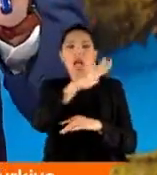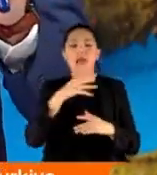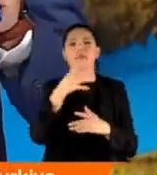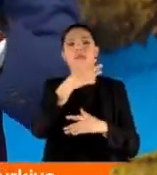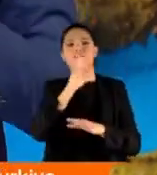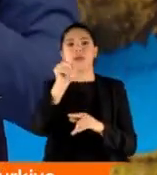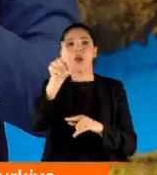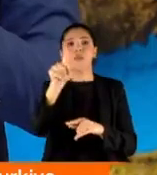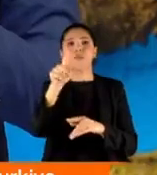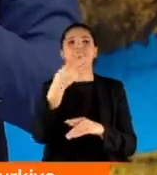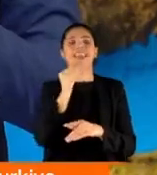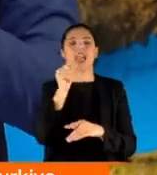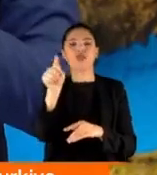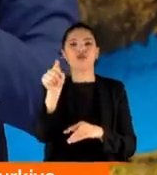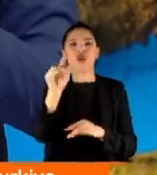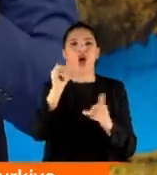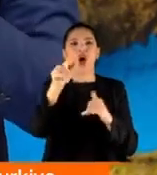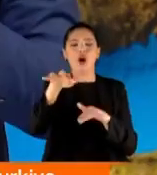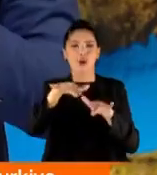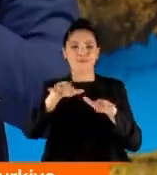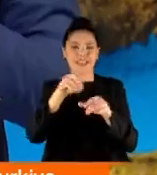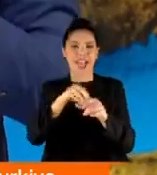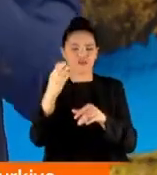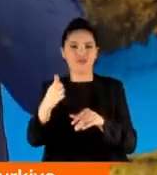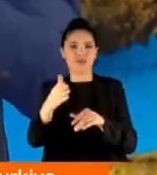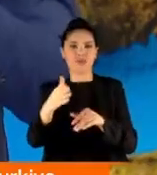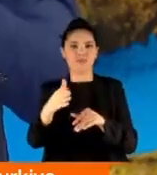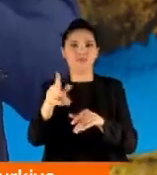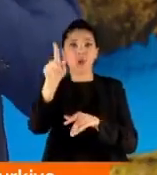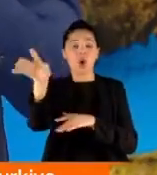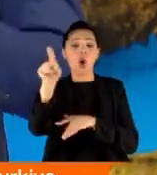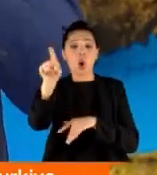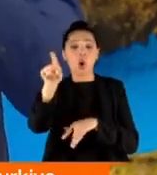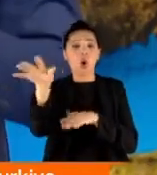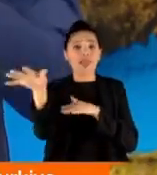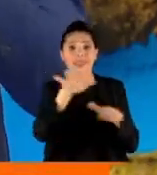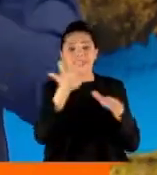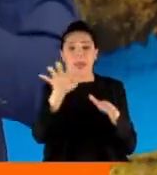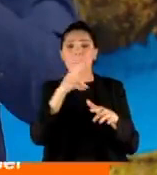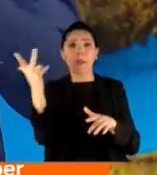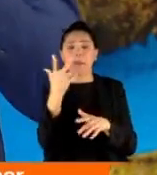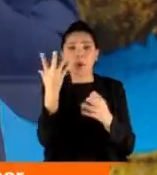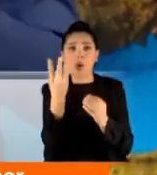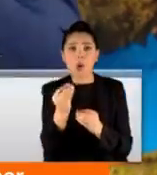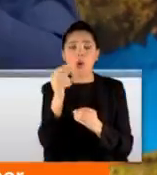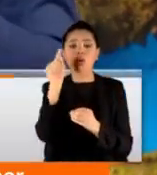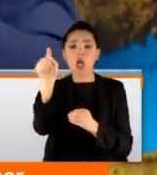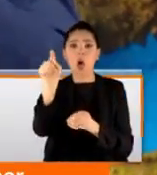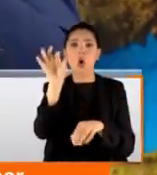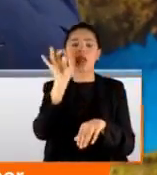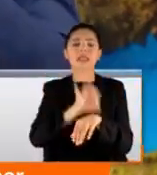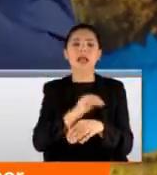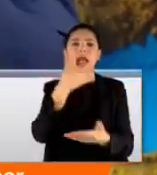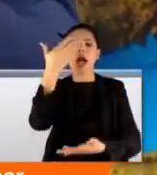devam edeceğiz. Bir genç oyun oynuyordu bilgisayarda ve gerçekten bu depremin ne kadar şiddetli olduğunu